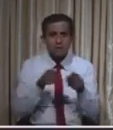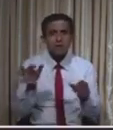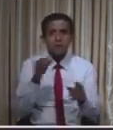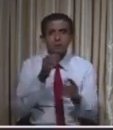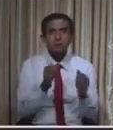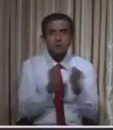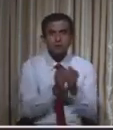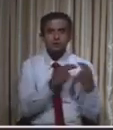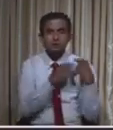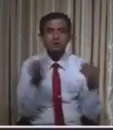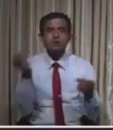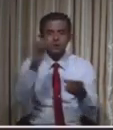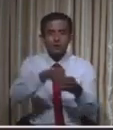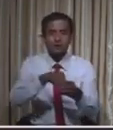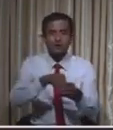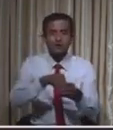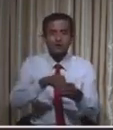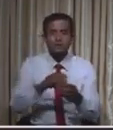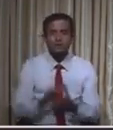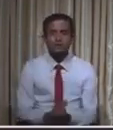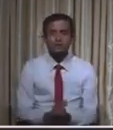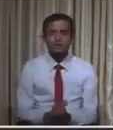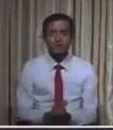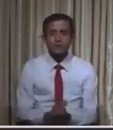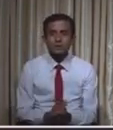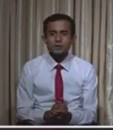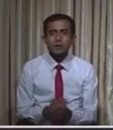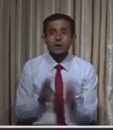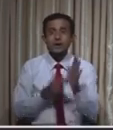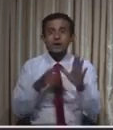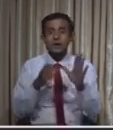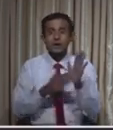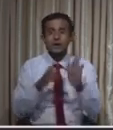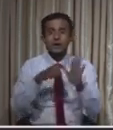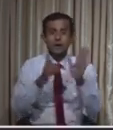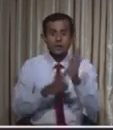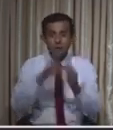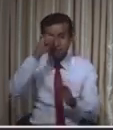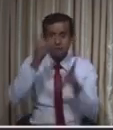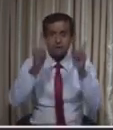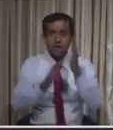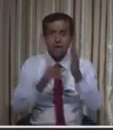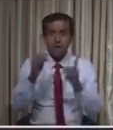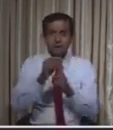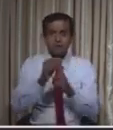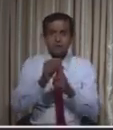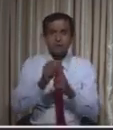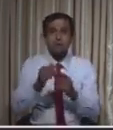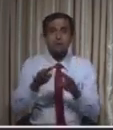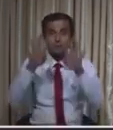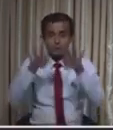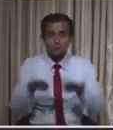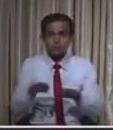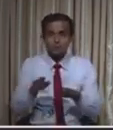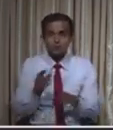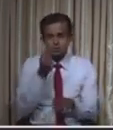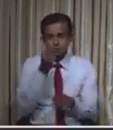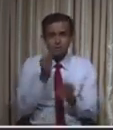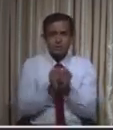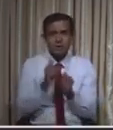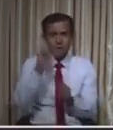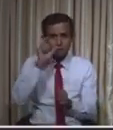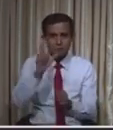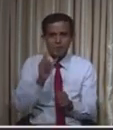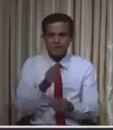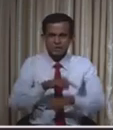වගේ තනතුරකට දාන්න බොහොම සිතී කරුමන්තුමා නාමල් රාජපක්ෂ ක්‍රීඩා ඇමතුමනේ ඔබතුමත් බන්ධනාගාරේ පොඩි කාලයක් වැඩ බලපු නිසා මම මට